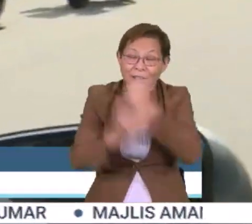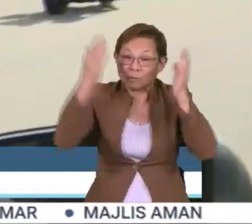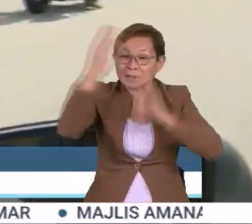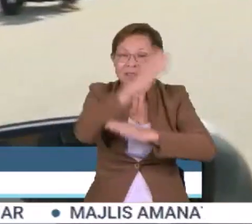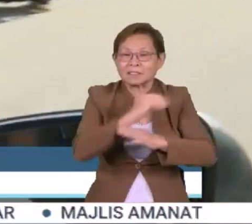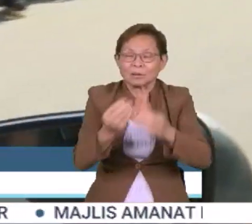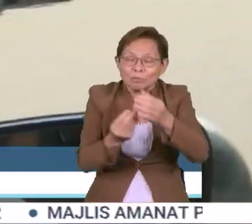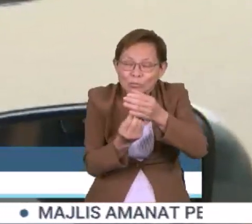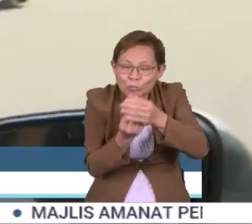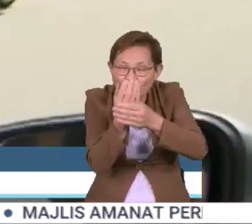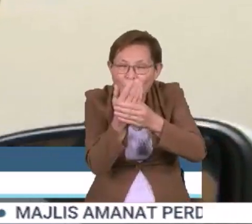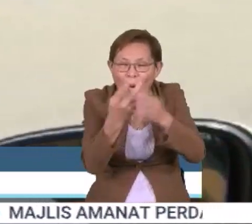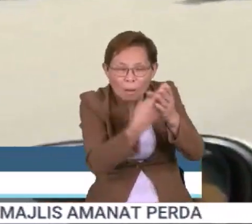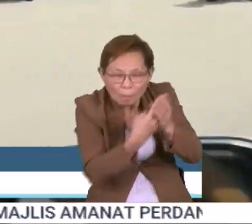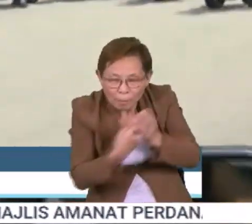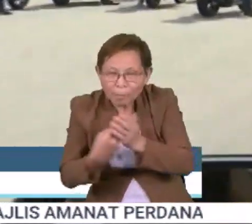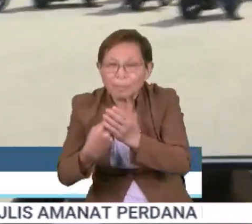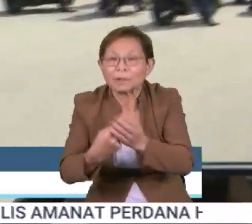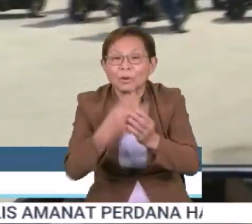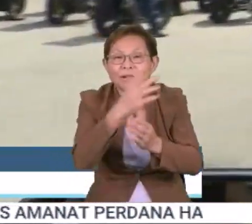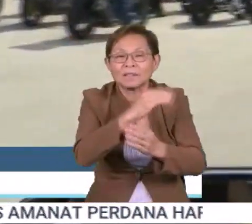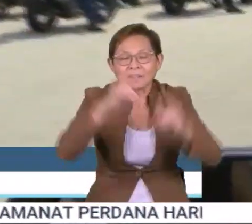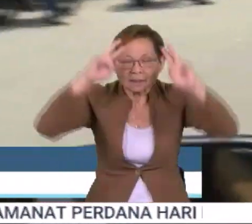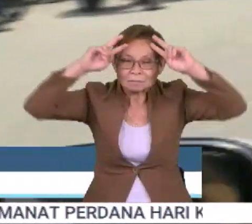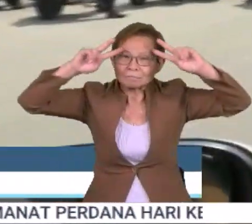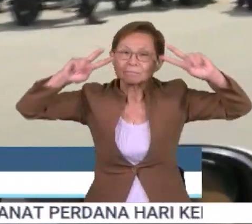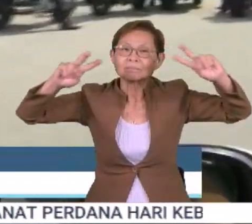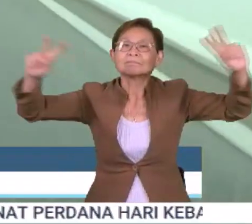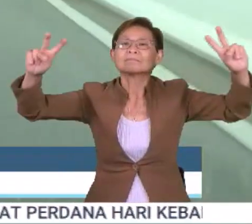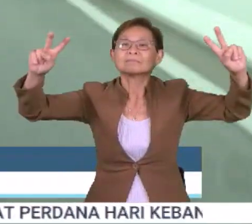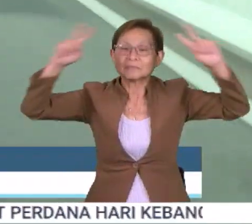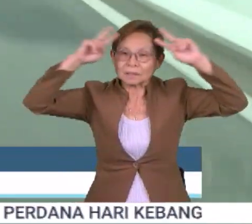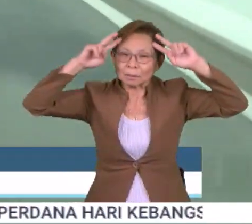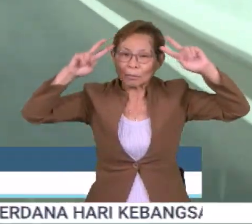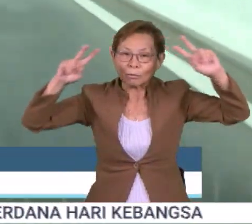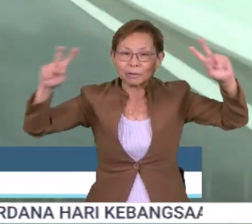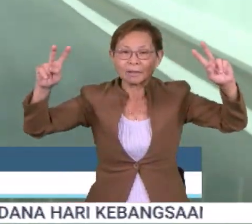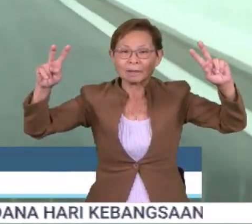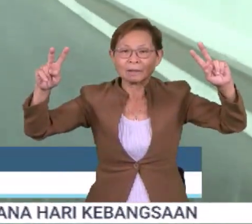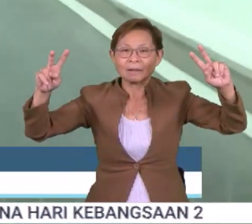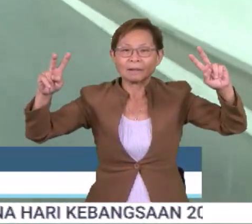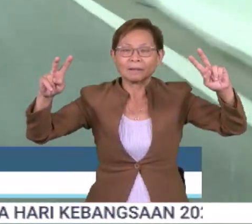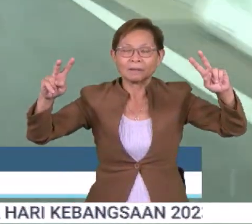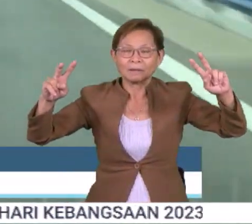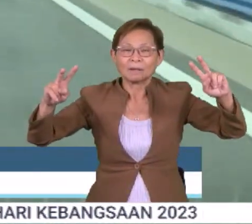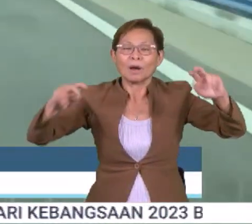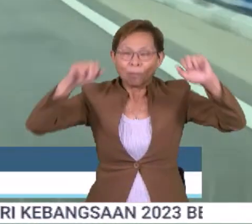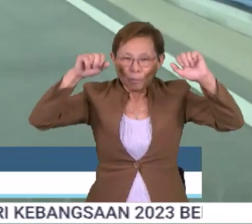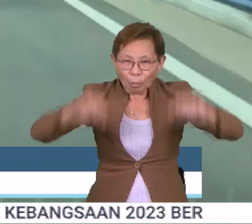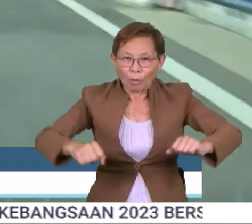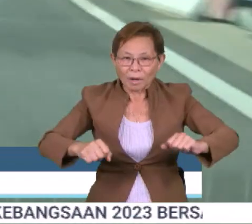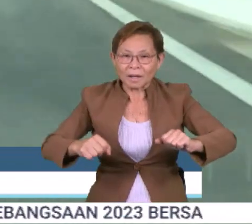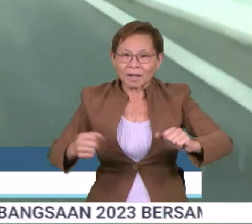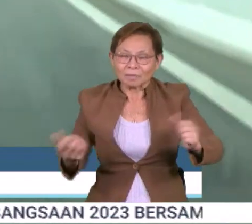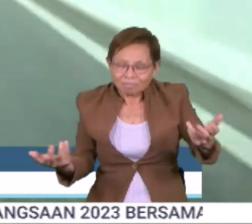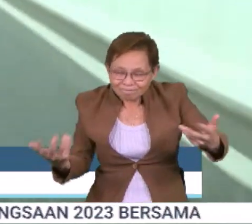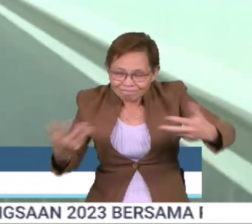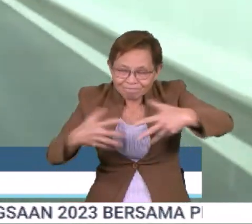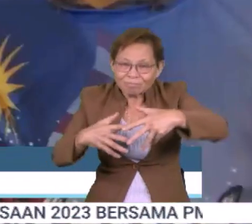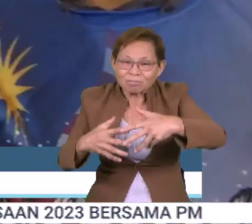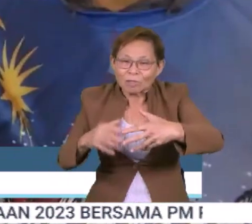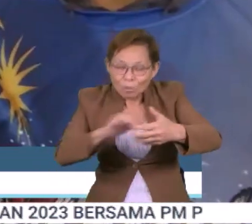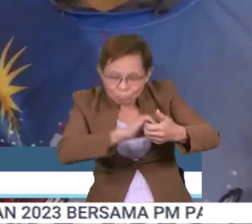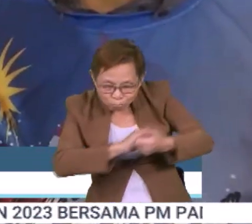menyemaikan perpaduan, keharmonian yang dapat menggembelingkan